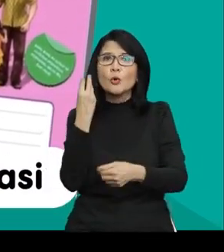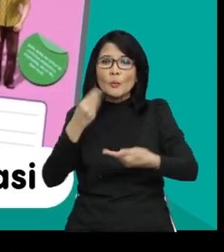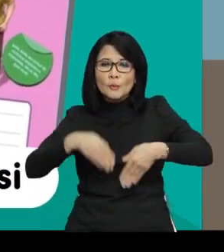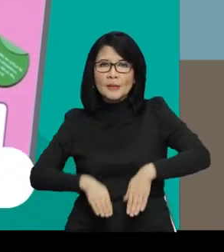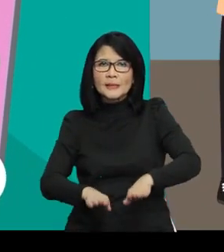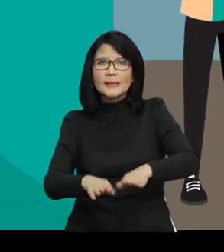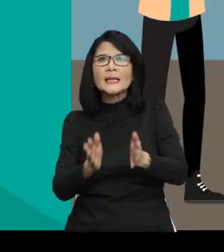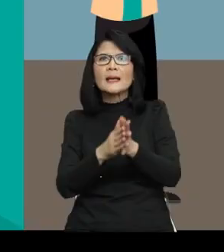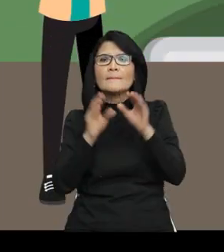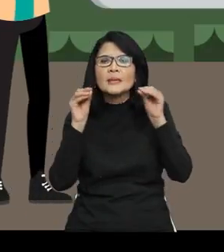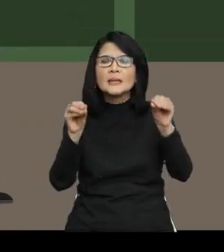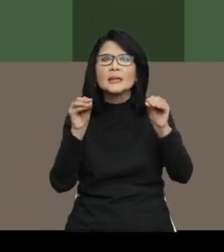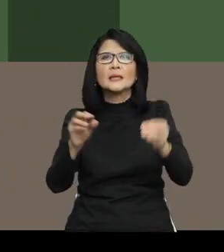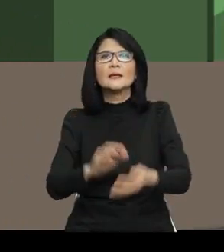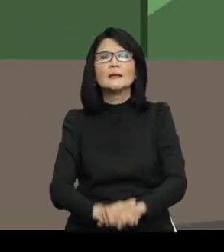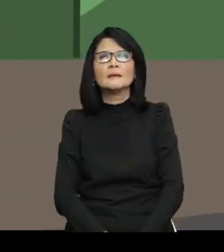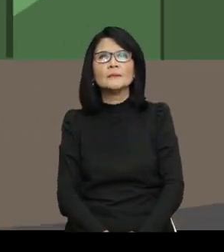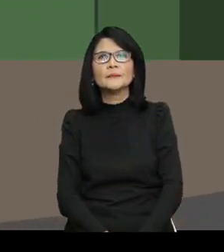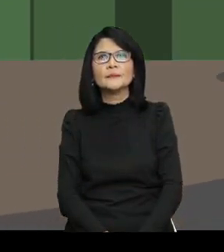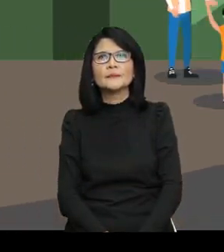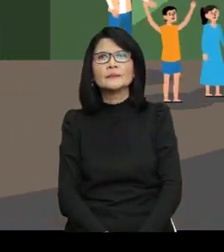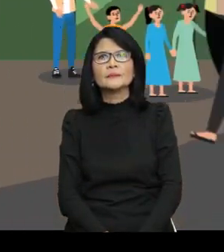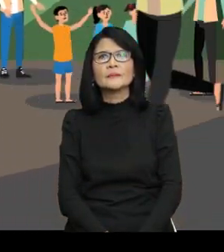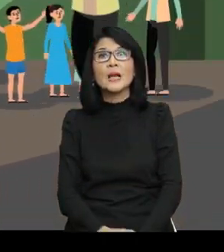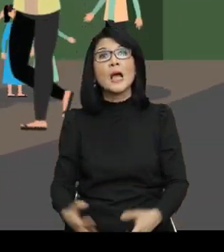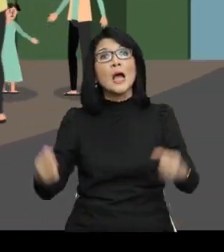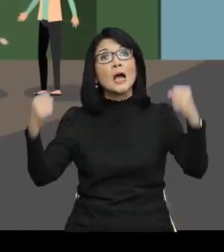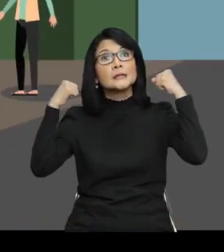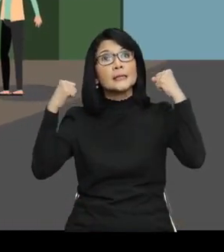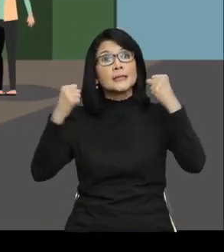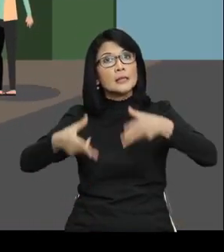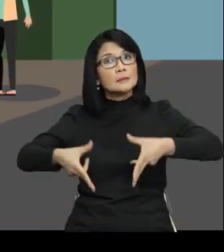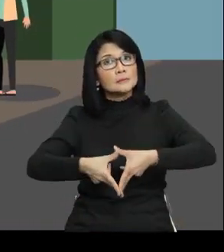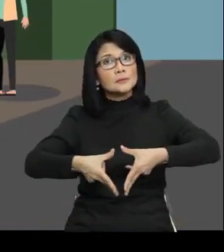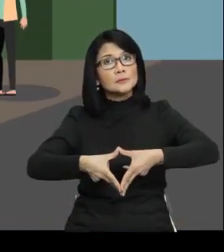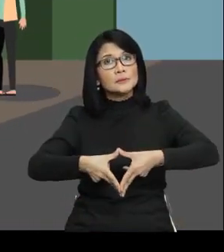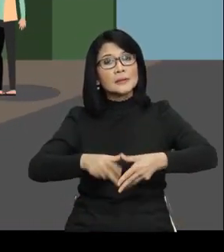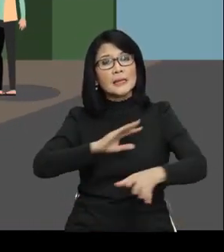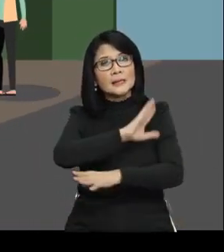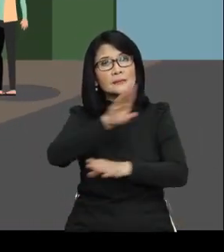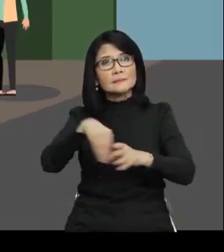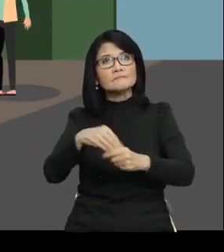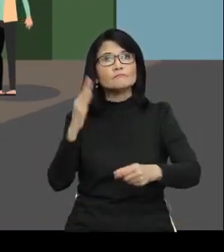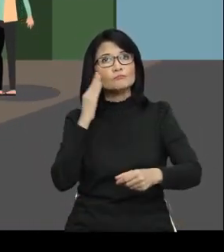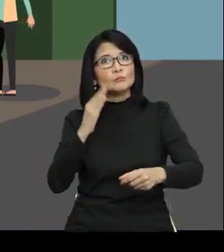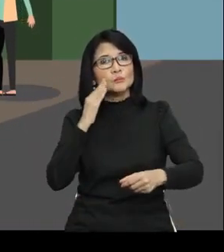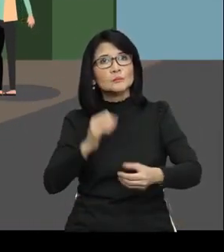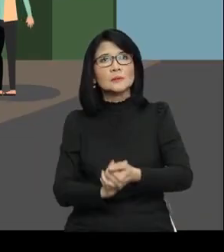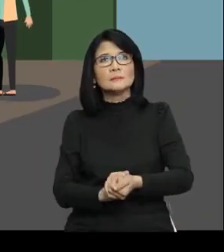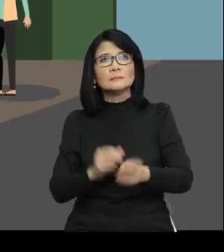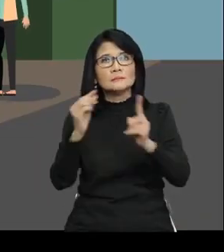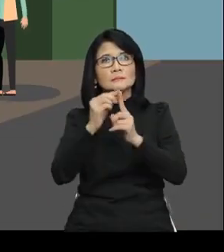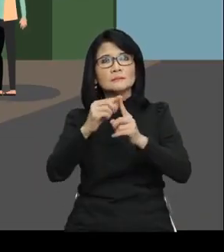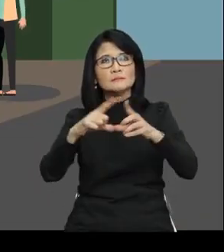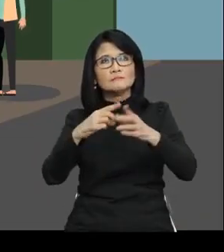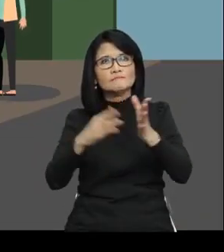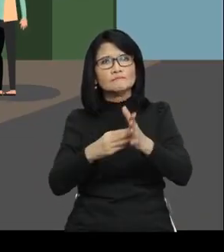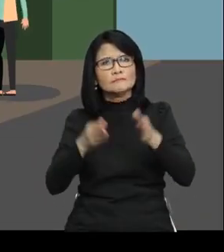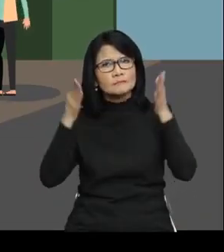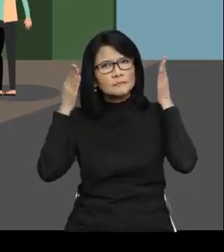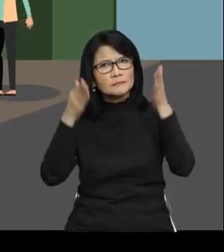serta memberikan edukasi. Komponen kesehatan reproduksi dan pelibatan remaja. PPAM